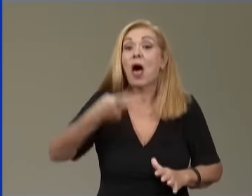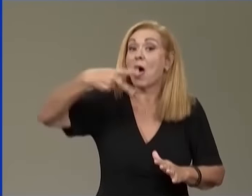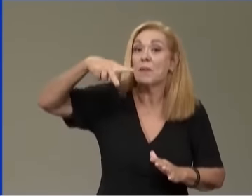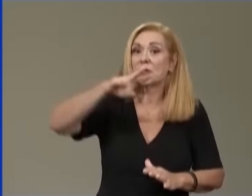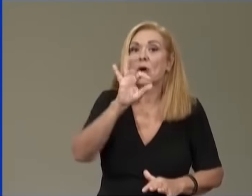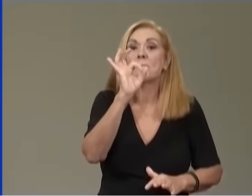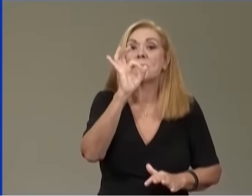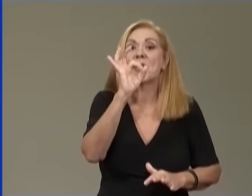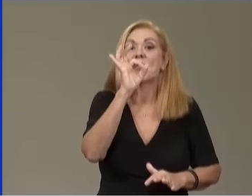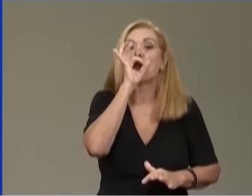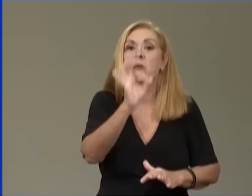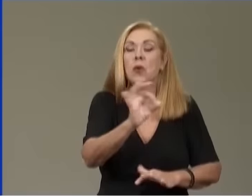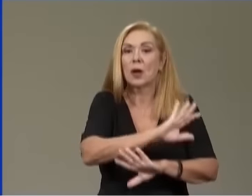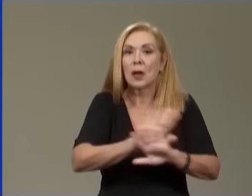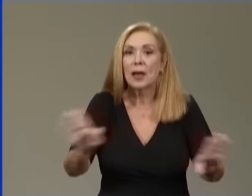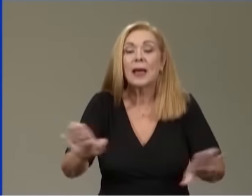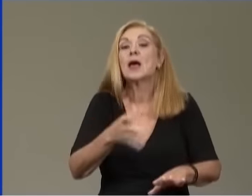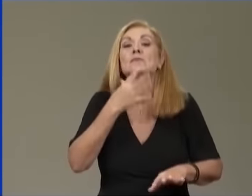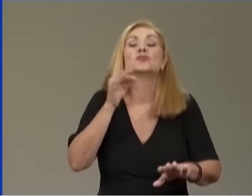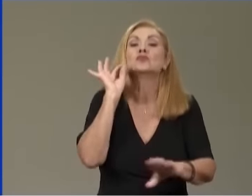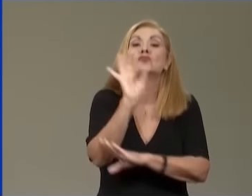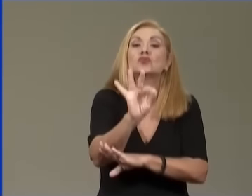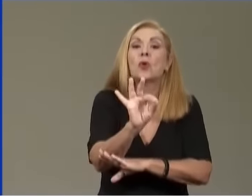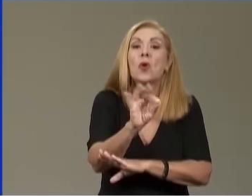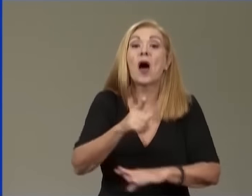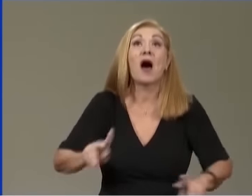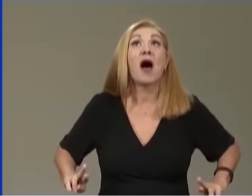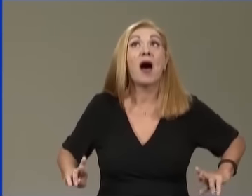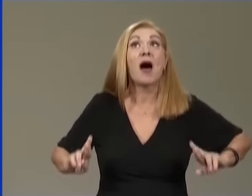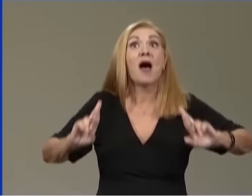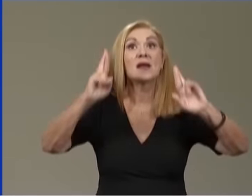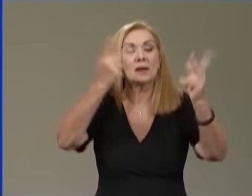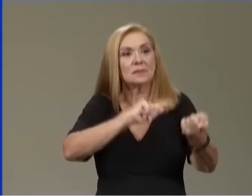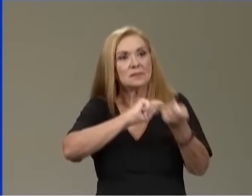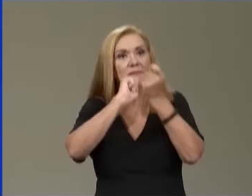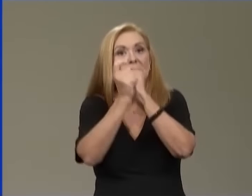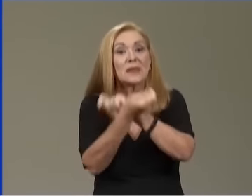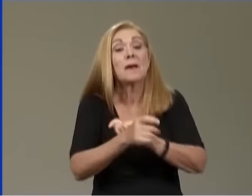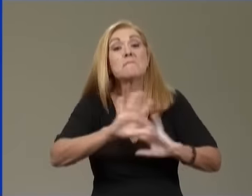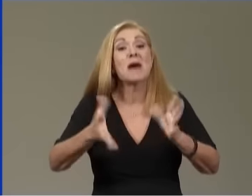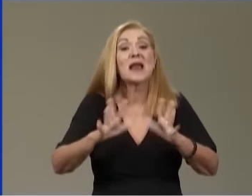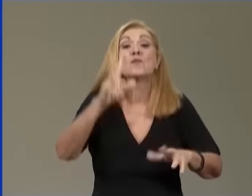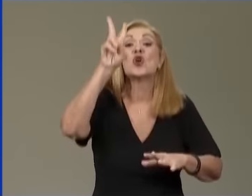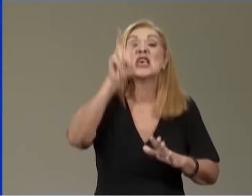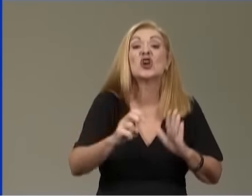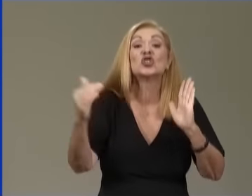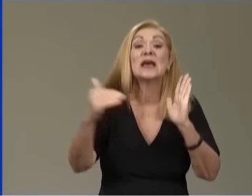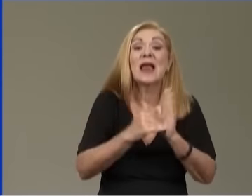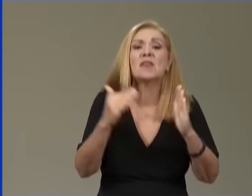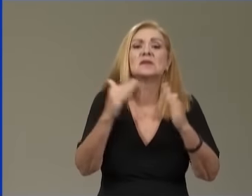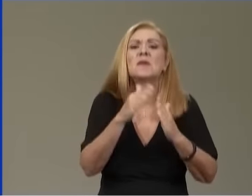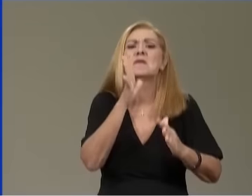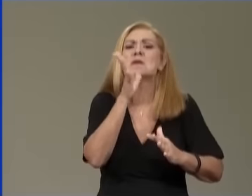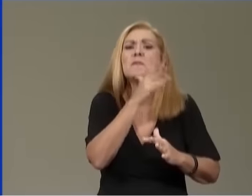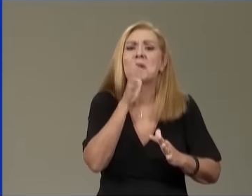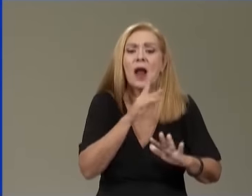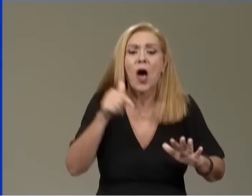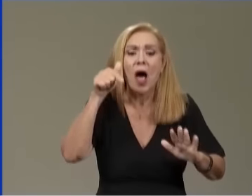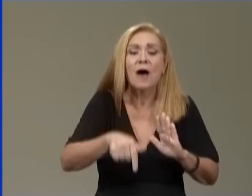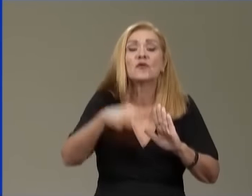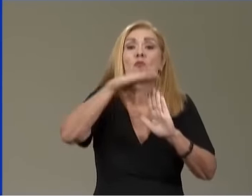επιτόκιο, με στόχο και μόνο την ενεργειακή αναβάθμιση σχεδόν 20.000 παλαιών κατοικιών. Ένα πρόγραμμα που